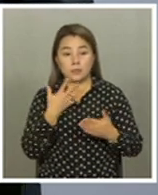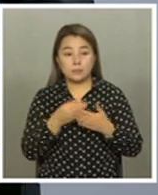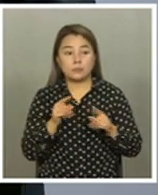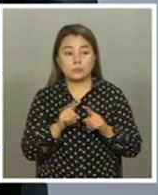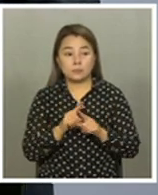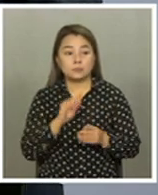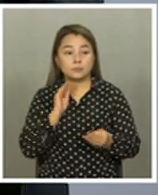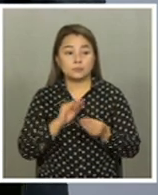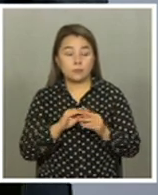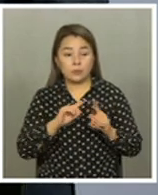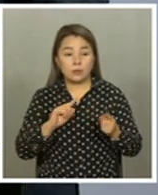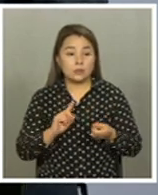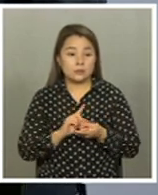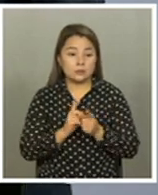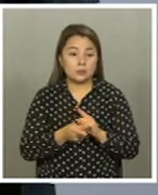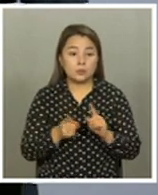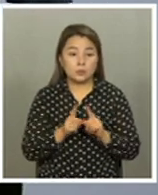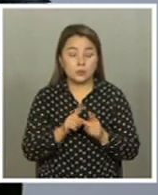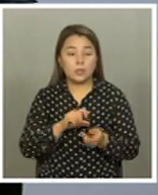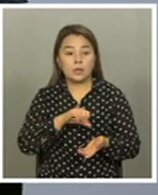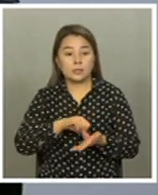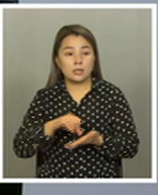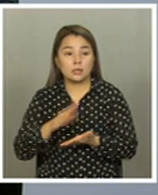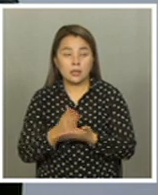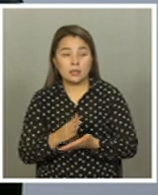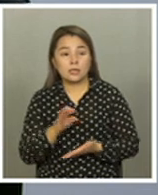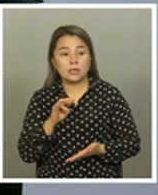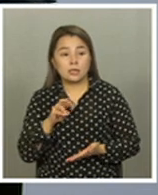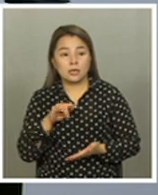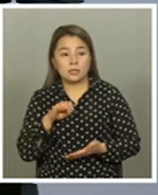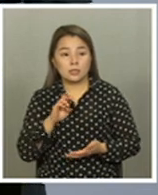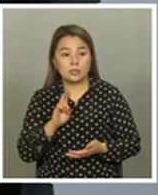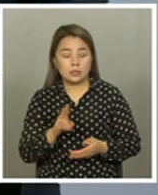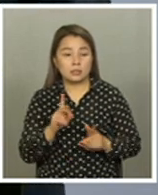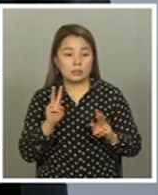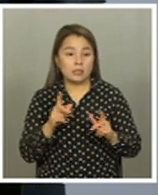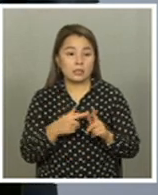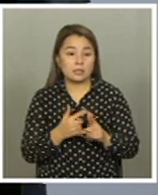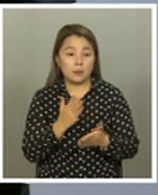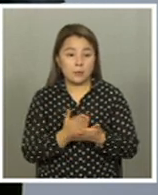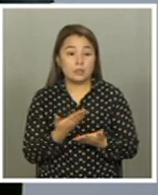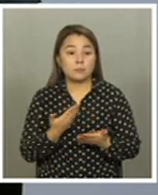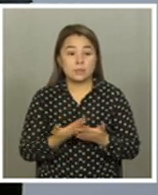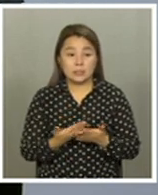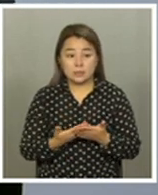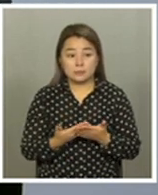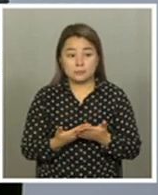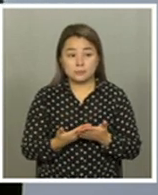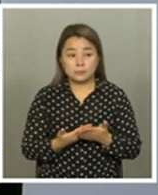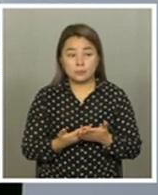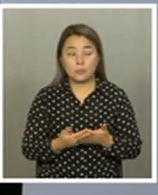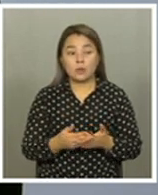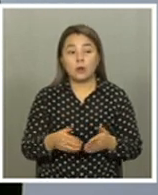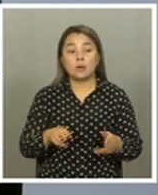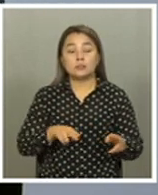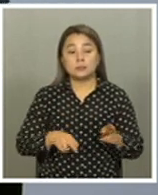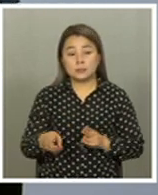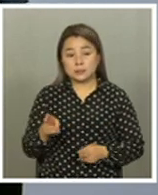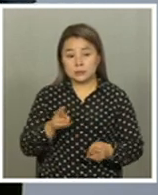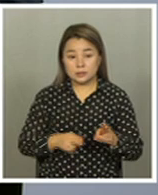өзгертуге қарсылық жасайлатын қасиетті инерттілік деп атайды. Мысалы, мұз айдынында сырғанап